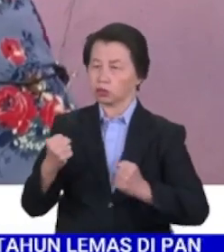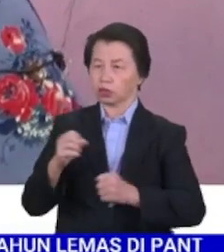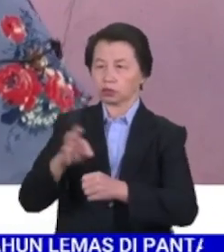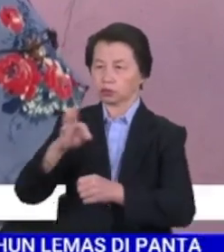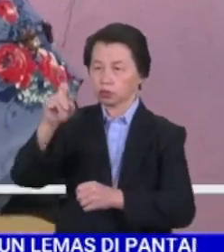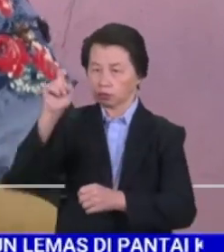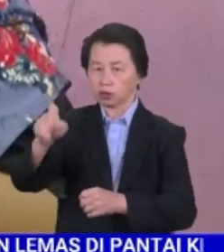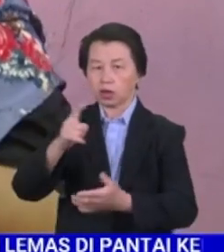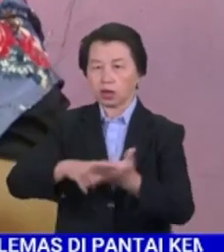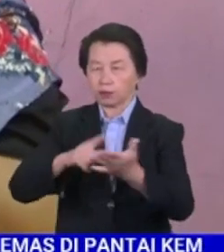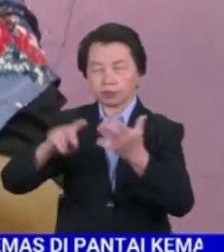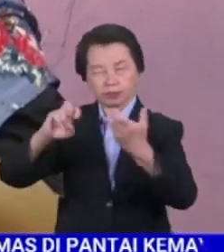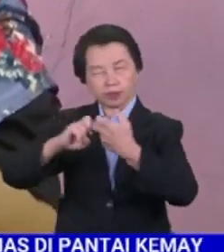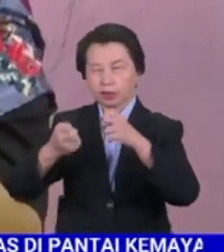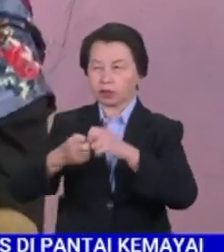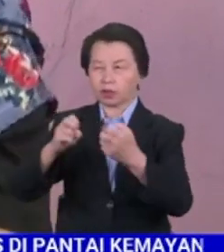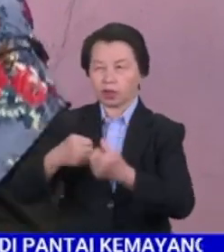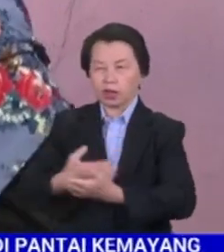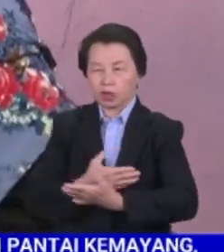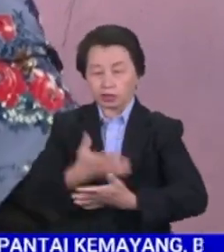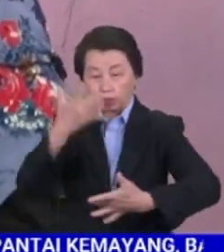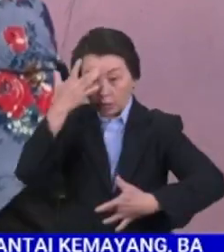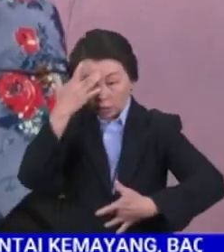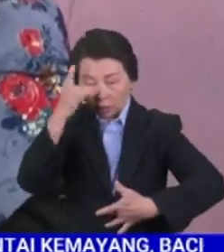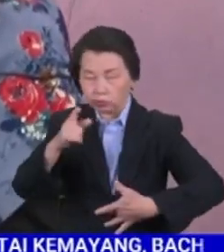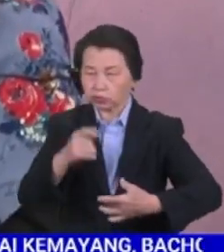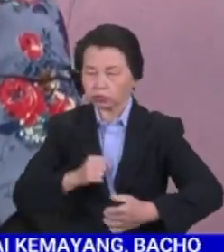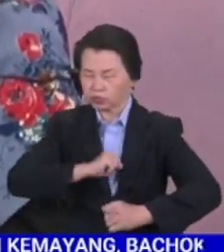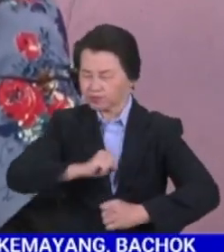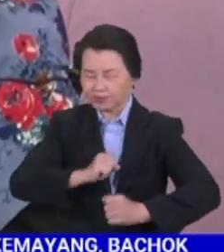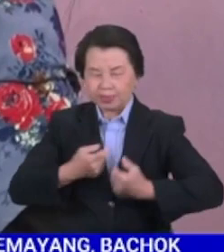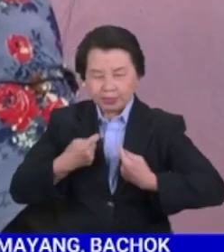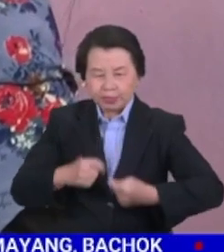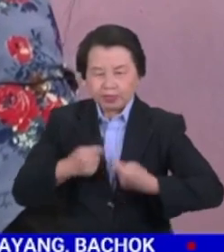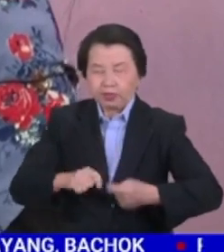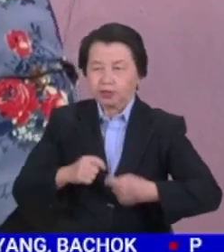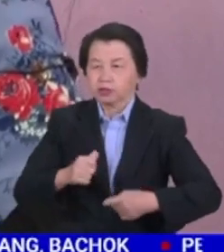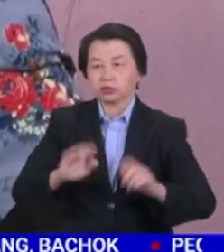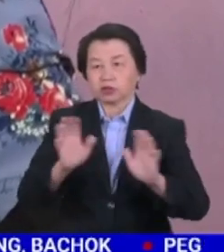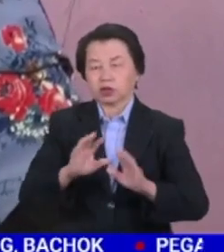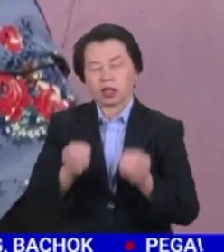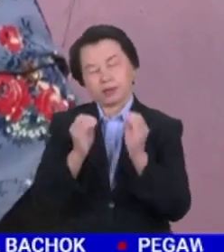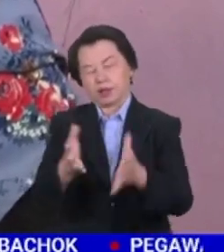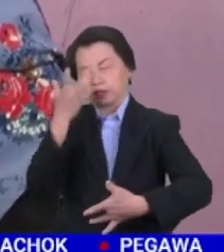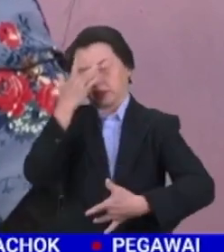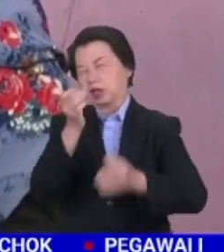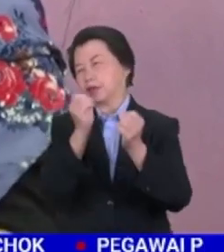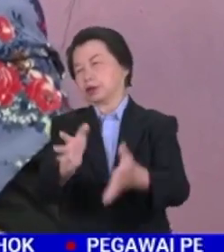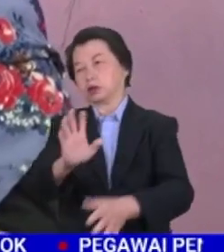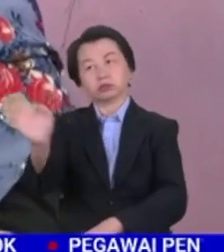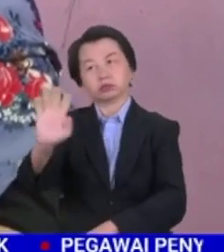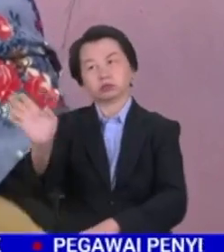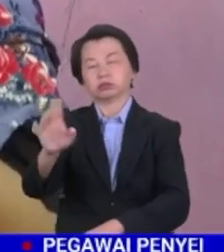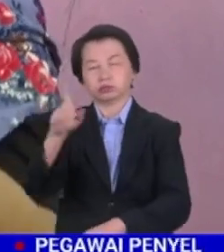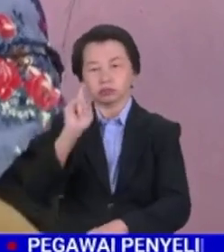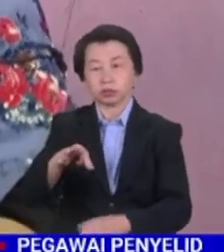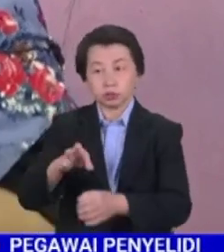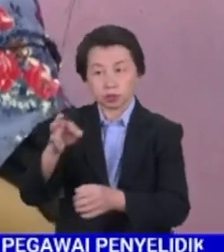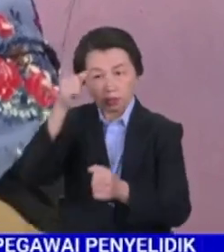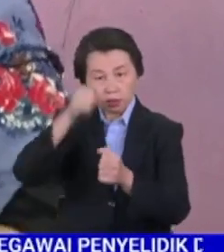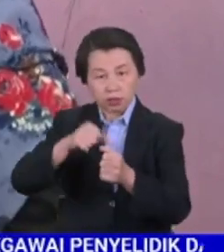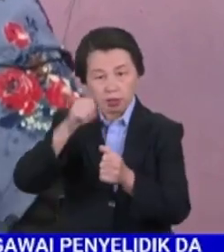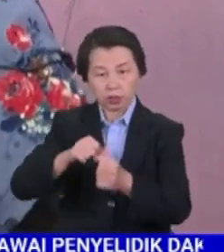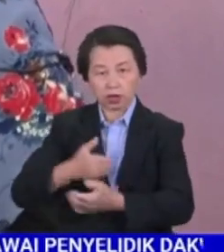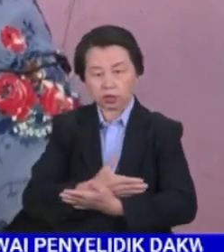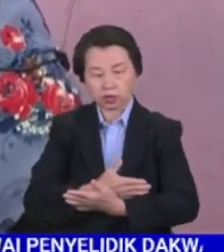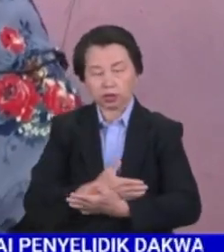semangat, apa-apa macam anak tu sakit, kita kena lawan. Jangan biarkan je. Kita semangat. Ingatkan anak saja,